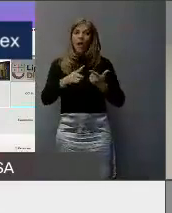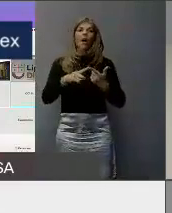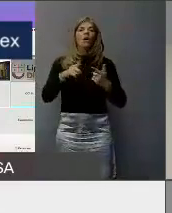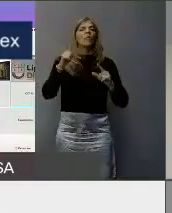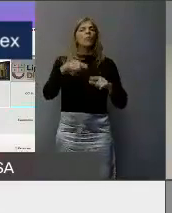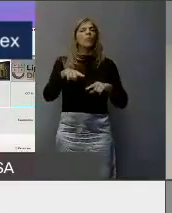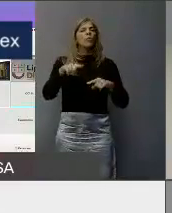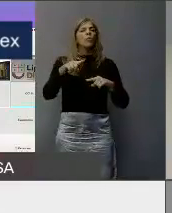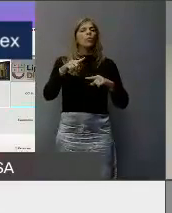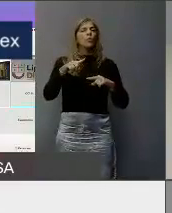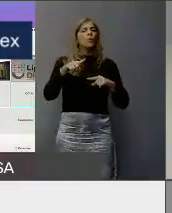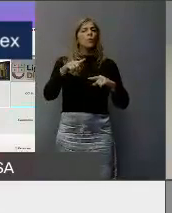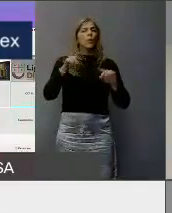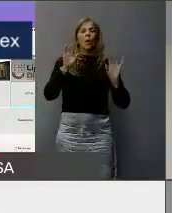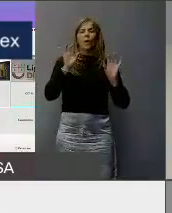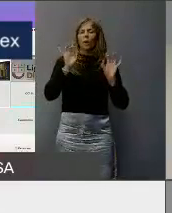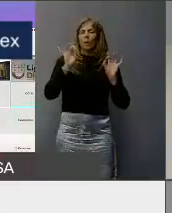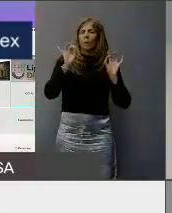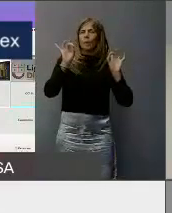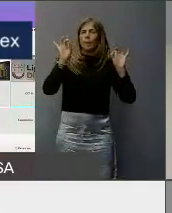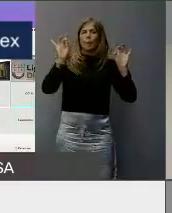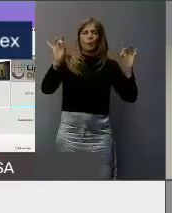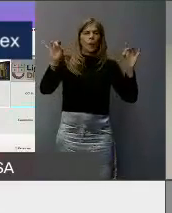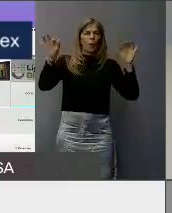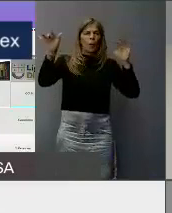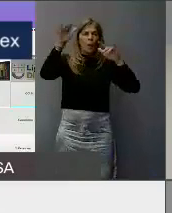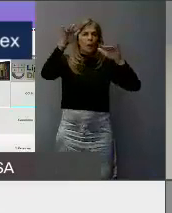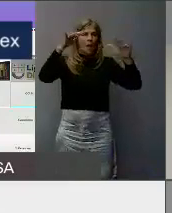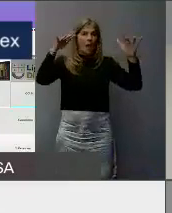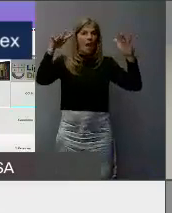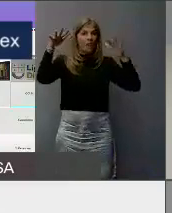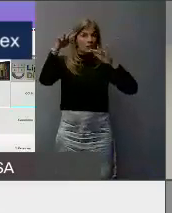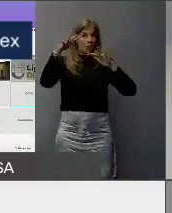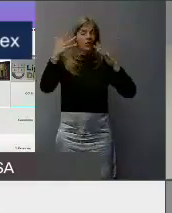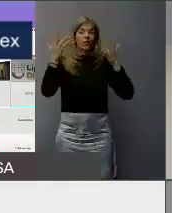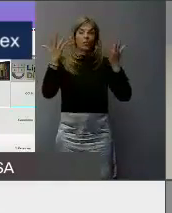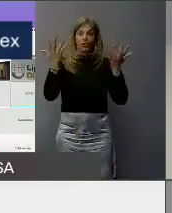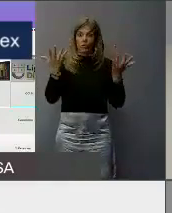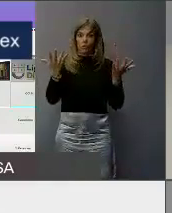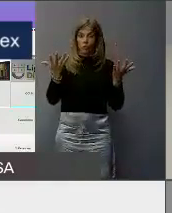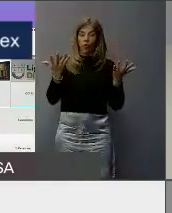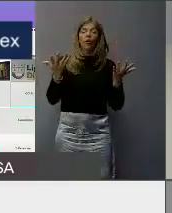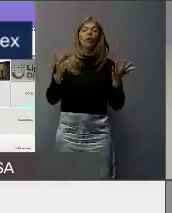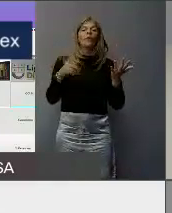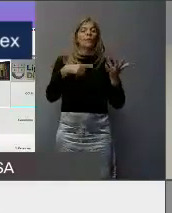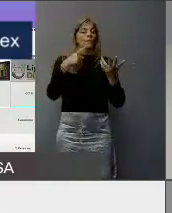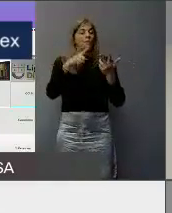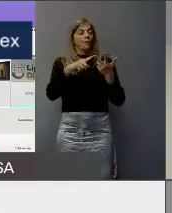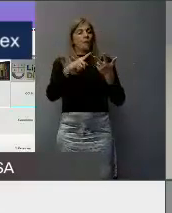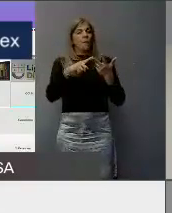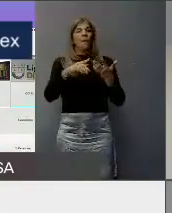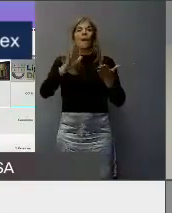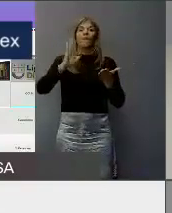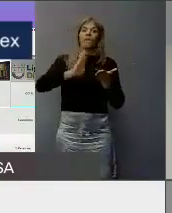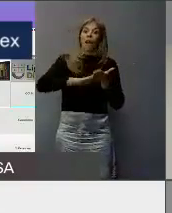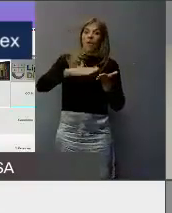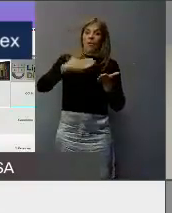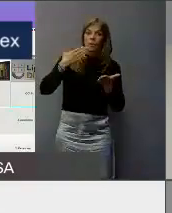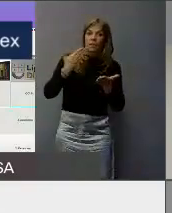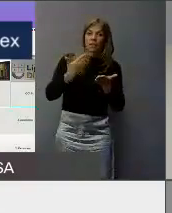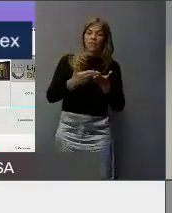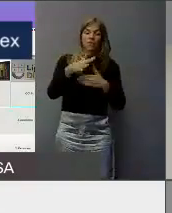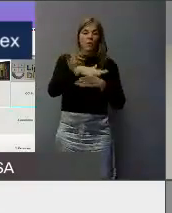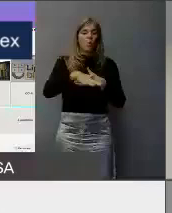di agenti inquinanti la valorizzazione dei luoghi di vita di lavoro